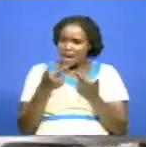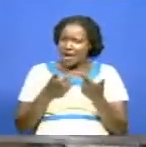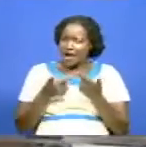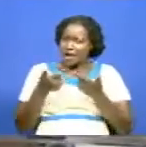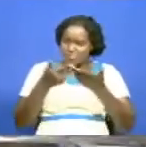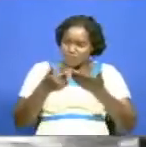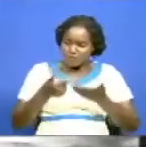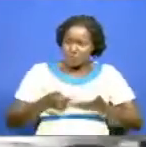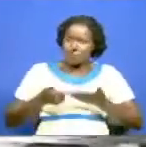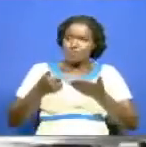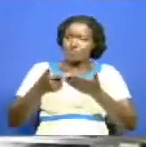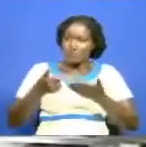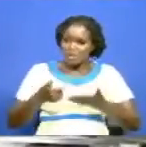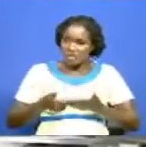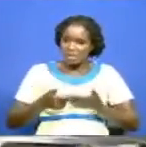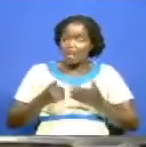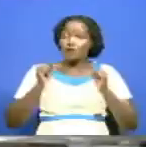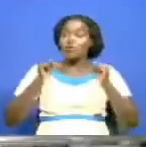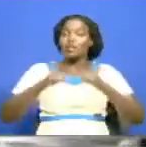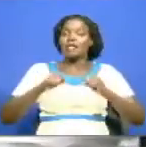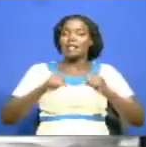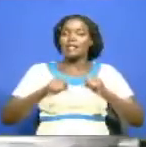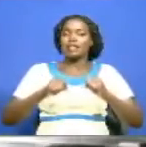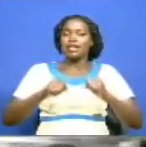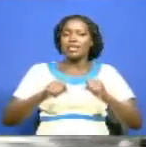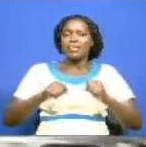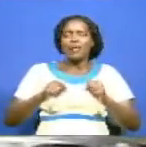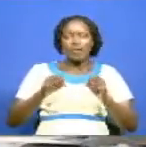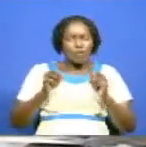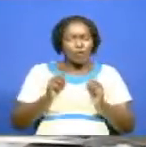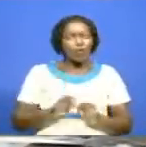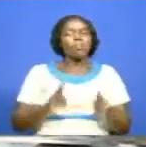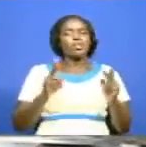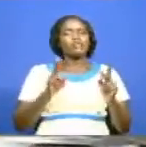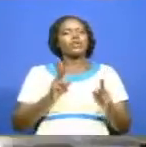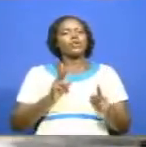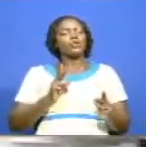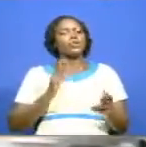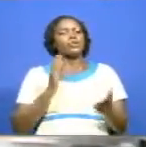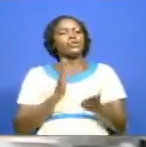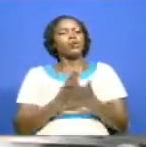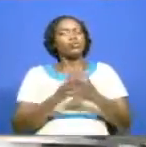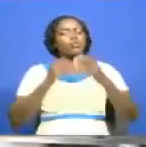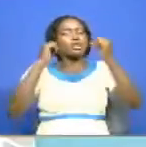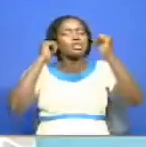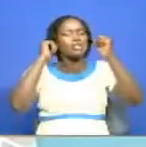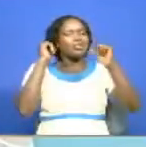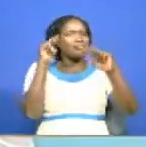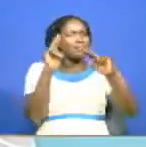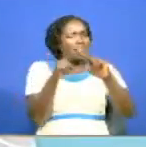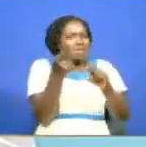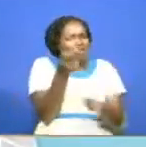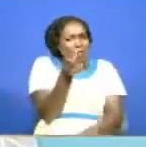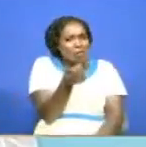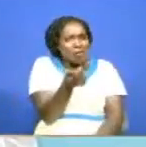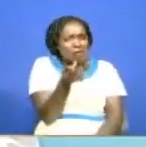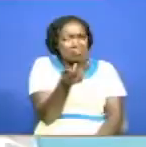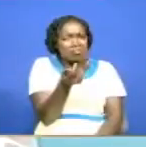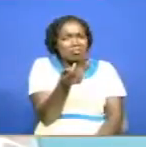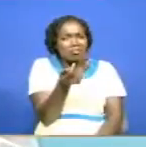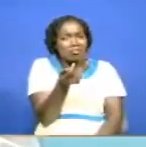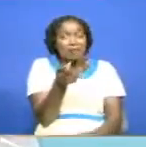tuongee na basi tutaweza kusikizana. Tukakuwa basi tunasitisha mgomo, tukaketi kidogo, alafu